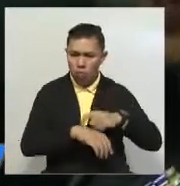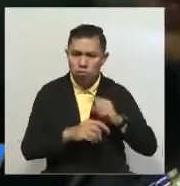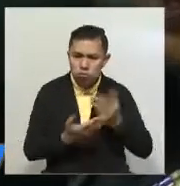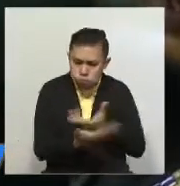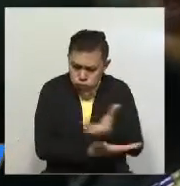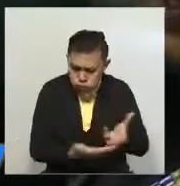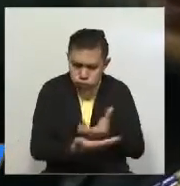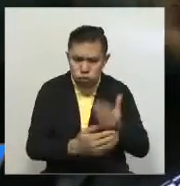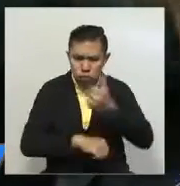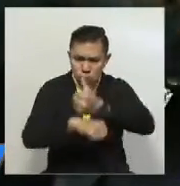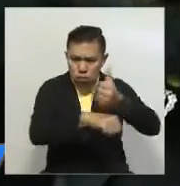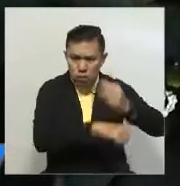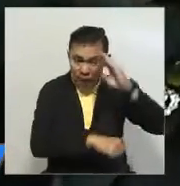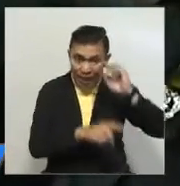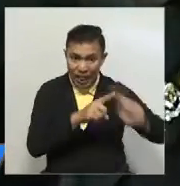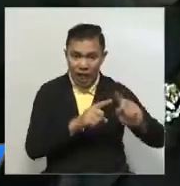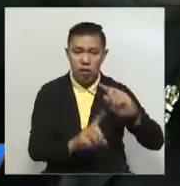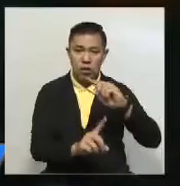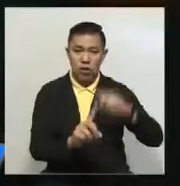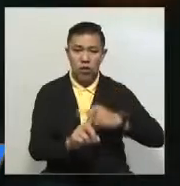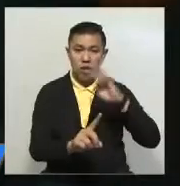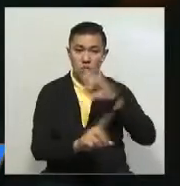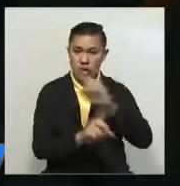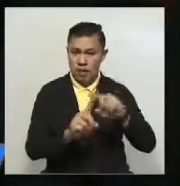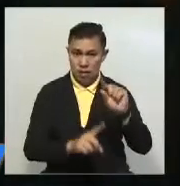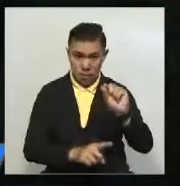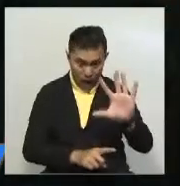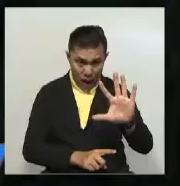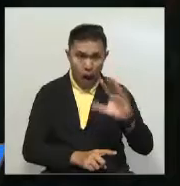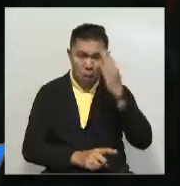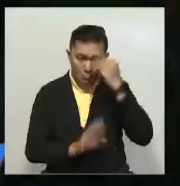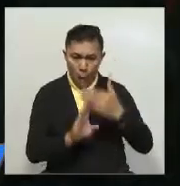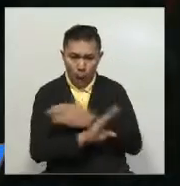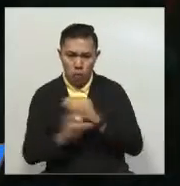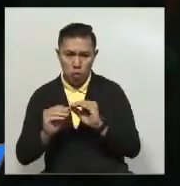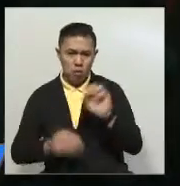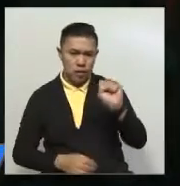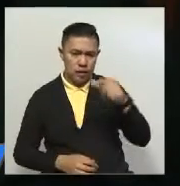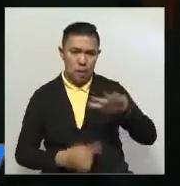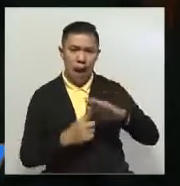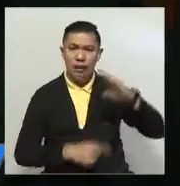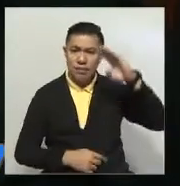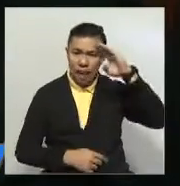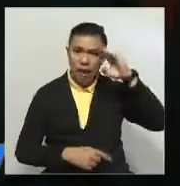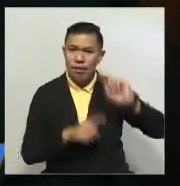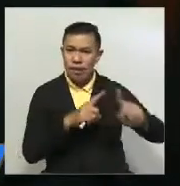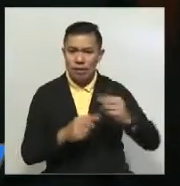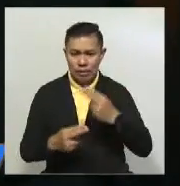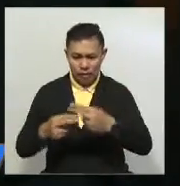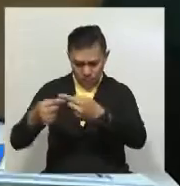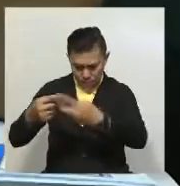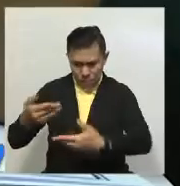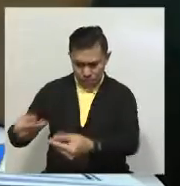หารือกับผู้บัญชาการเหล่าทัพในวันที่25กรกฎาคมนี้ก่อนการประชุมสภากลาโหมพร้อมกับแจ้งให้ส่งบัญชีร